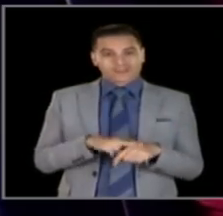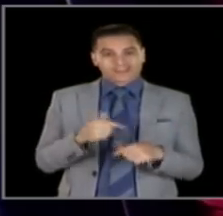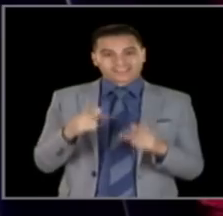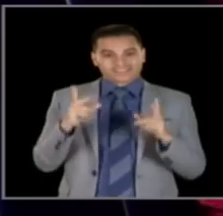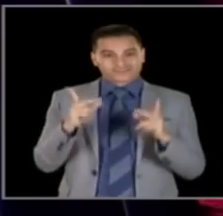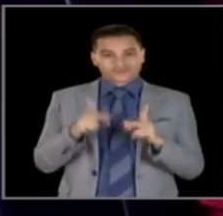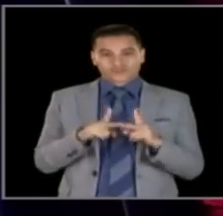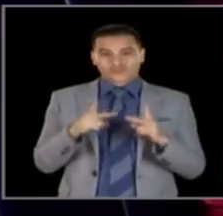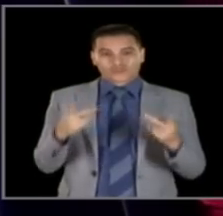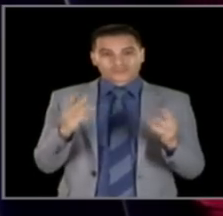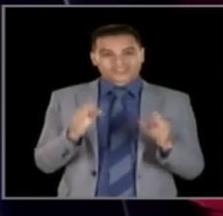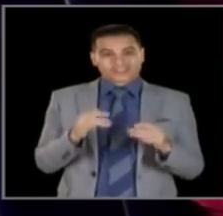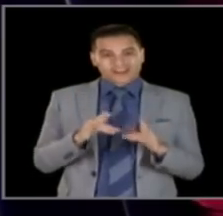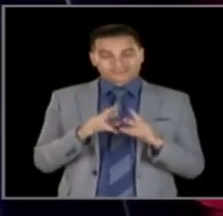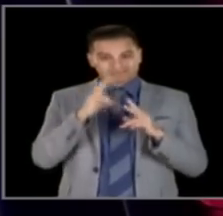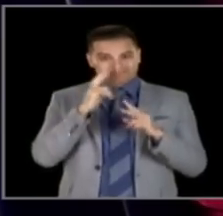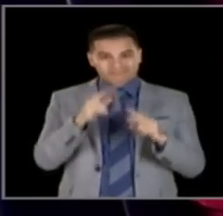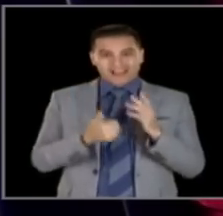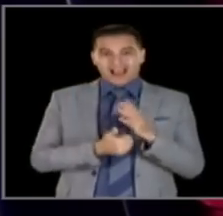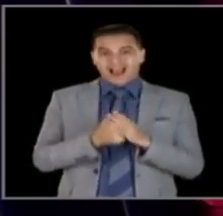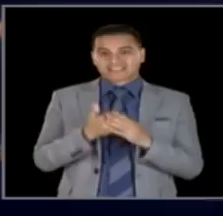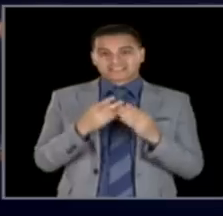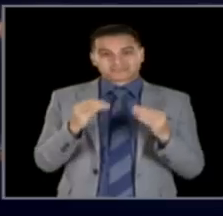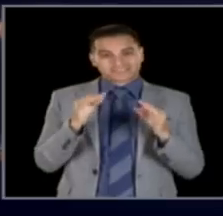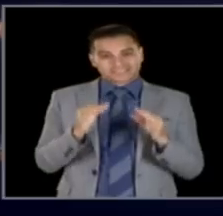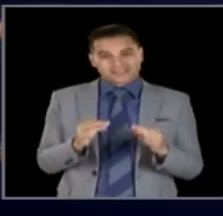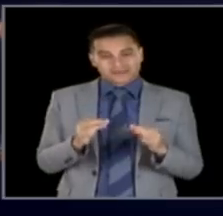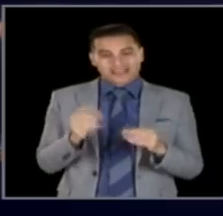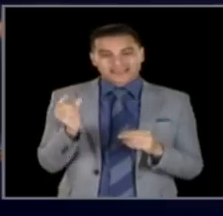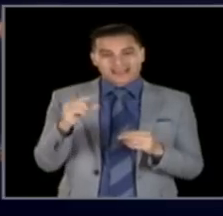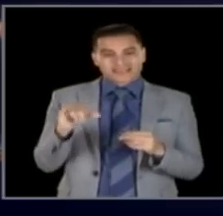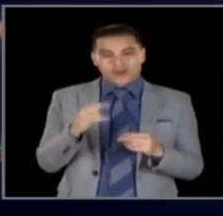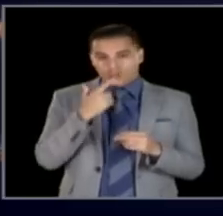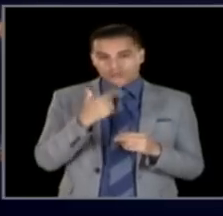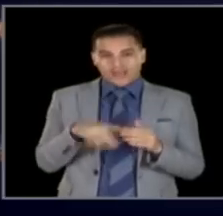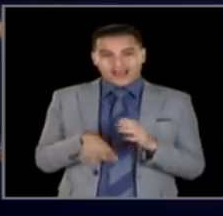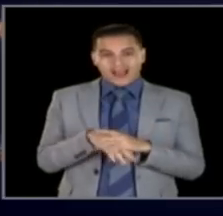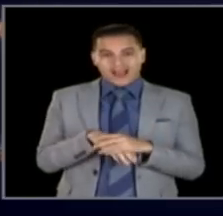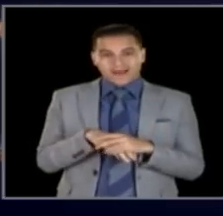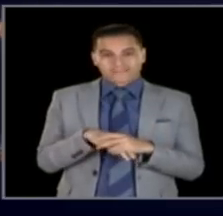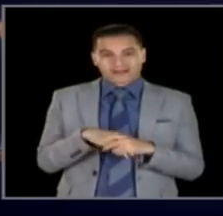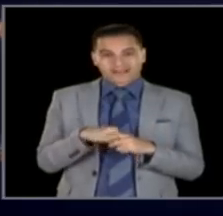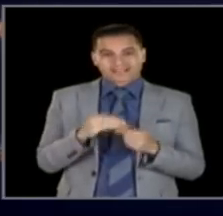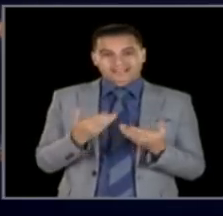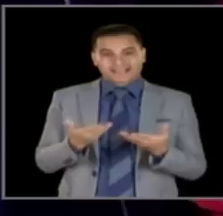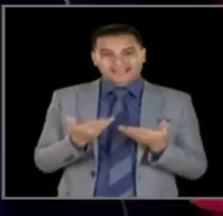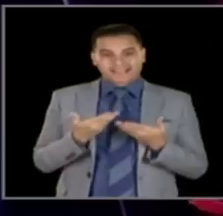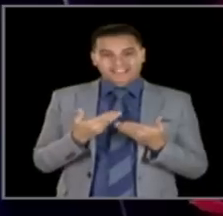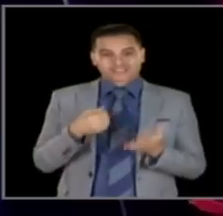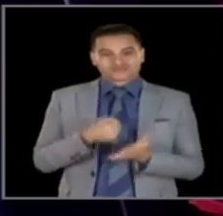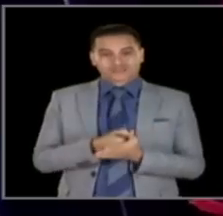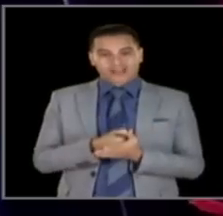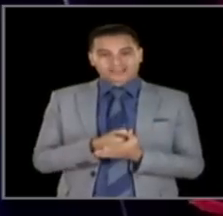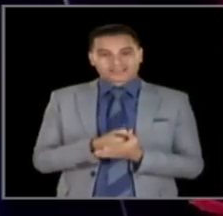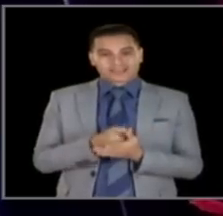التلفزيون حاجة تانية خالص، يعني هنا أحسن بكتير طبعا. ندى، قلتيلي ان انت عاملالي شهادة